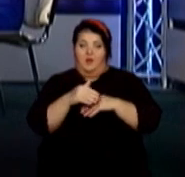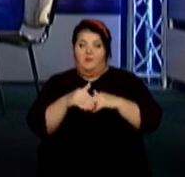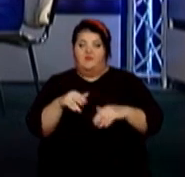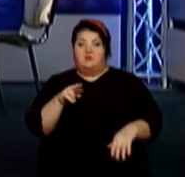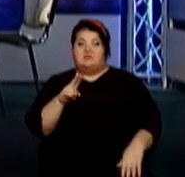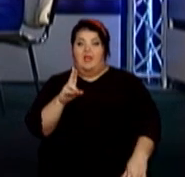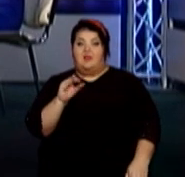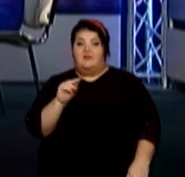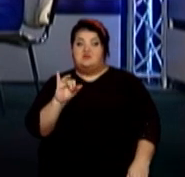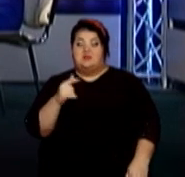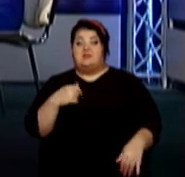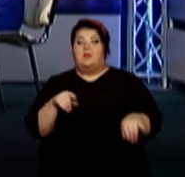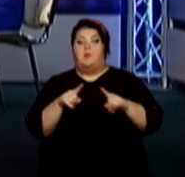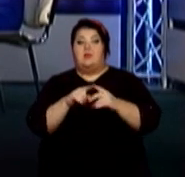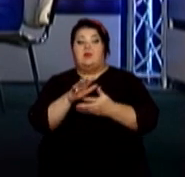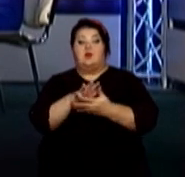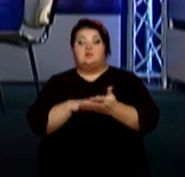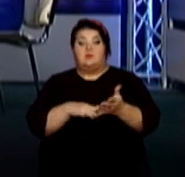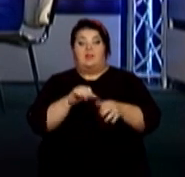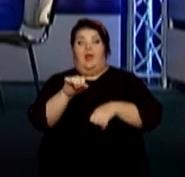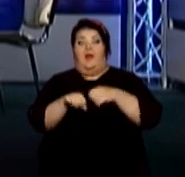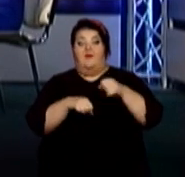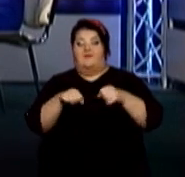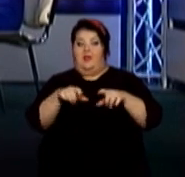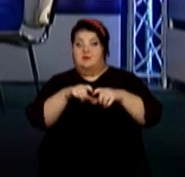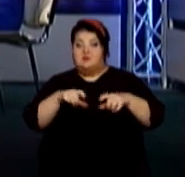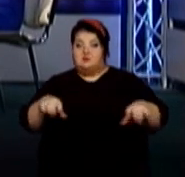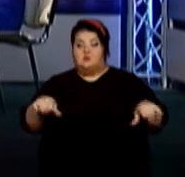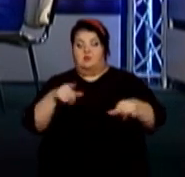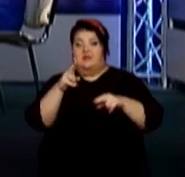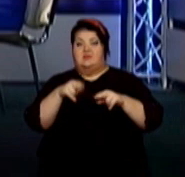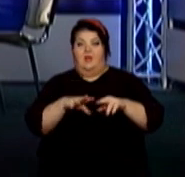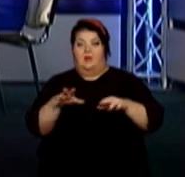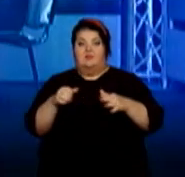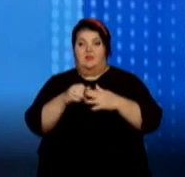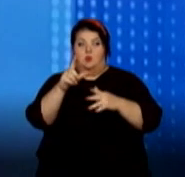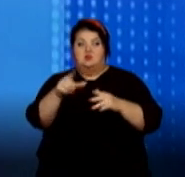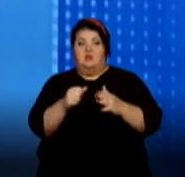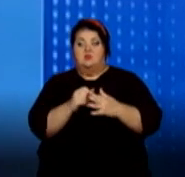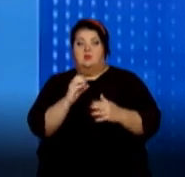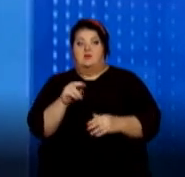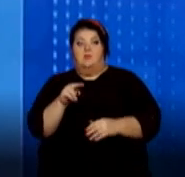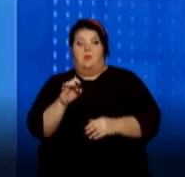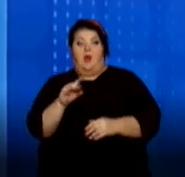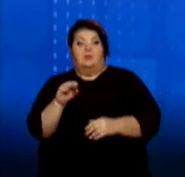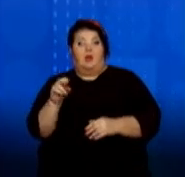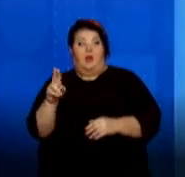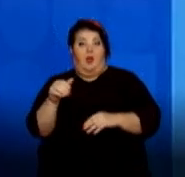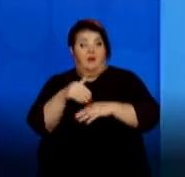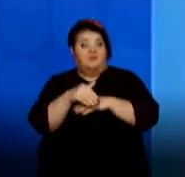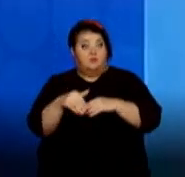Ківчанській також ми продовжили велосмугу, вона закінчувалась, не доїжджаючи до Спартака. Ми її